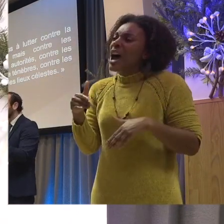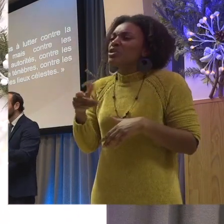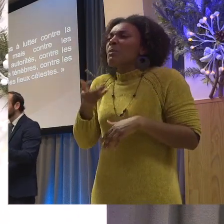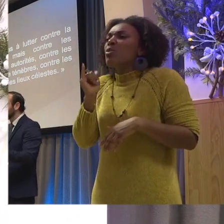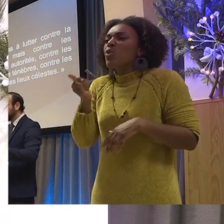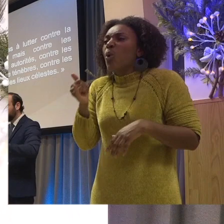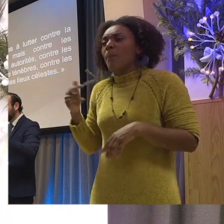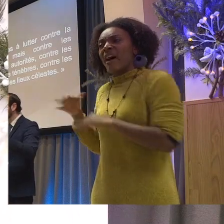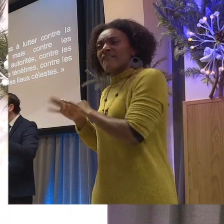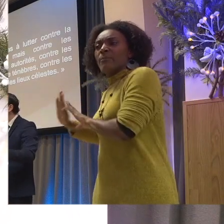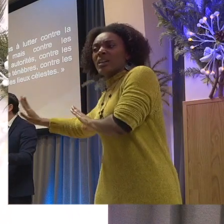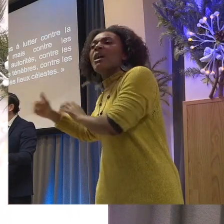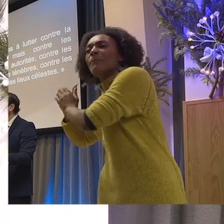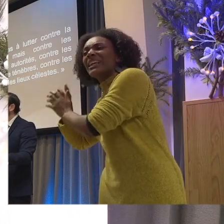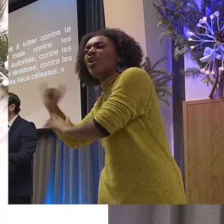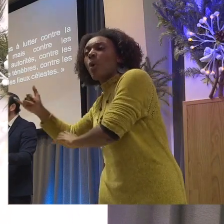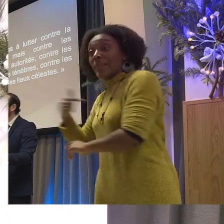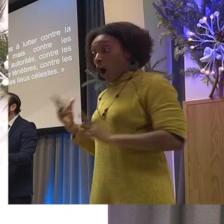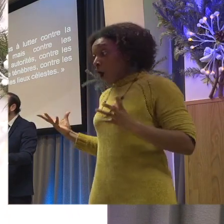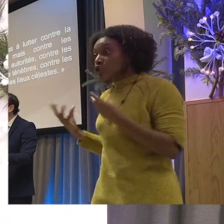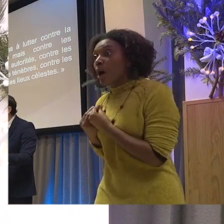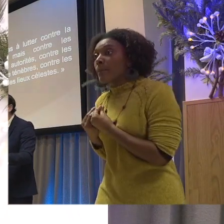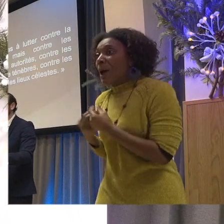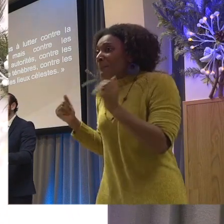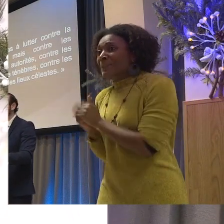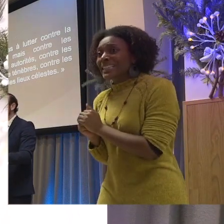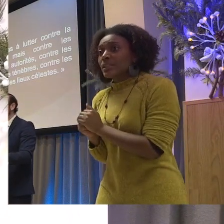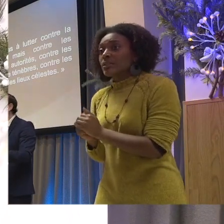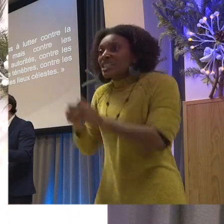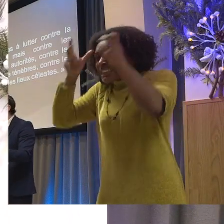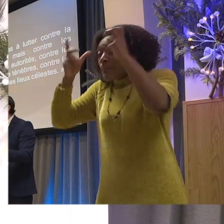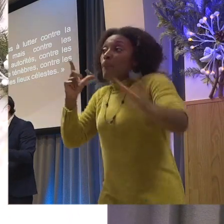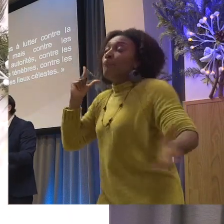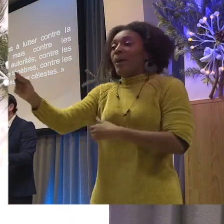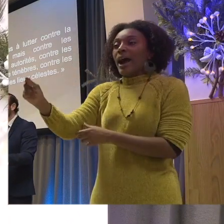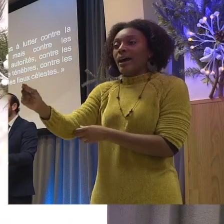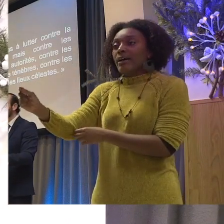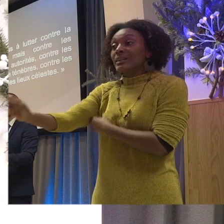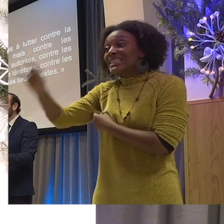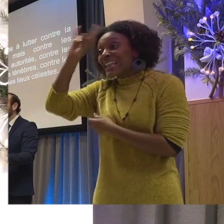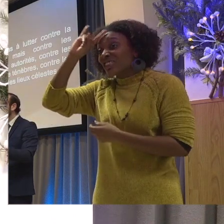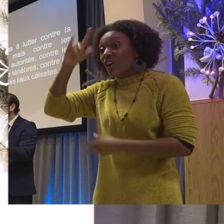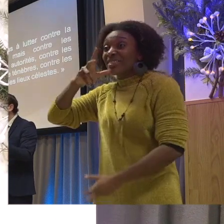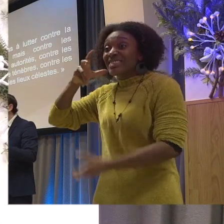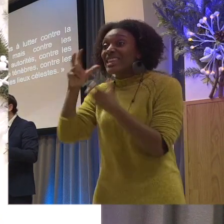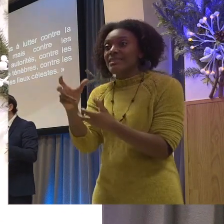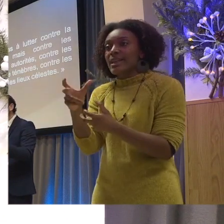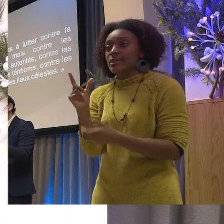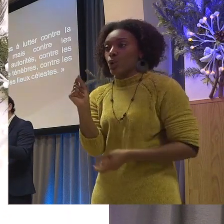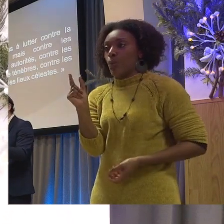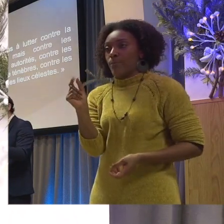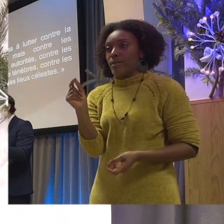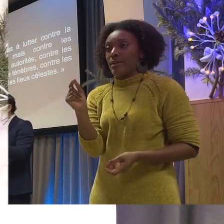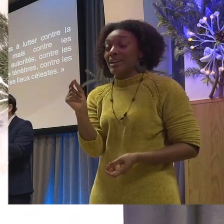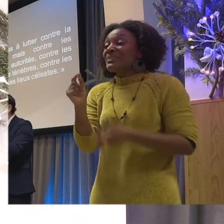lorsqu'on priait ensemble, pouh, l'ennemi déteste ça. Il a horreur de ça. Et la puissance de Dieu que vous